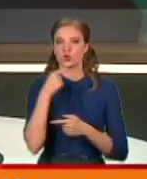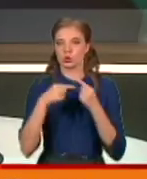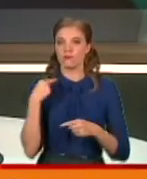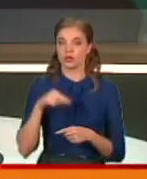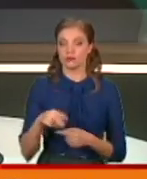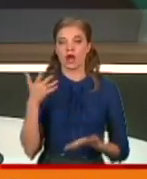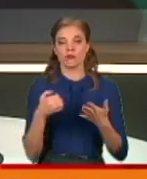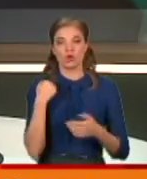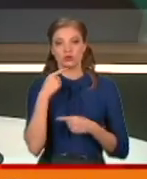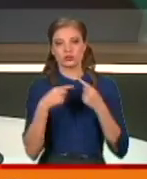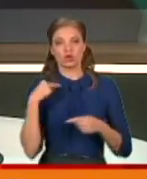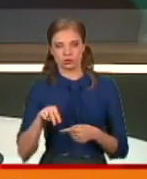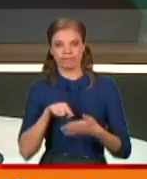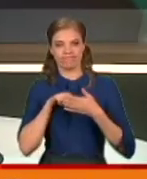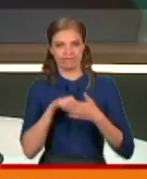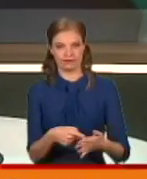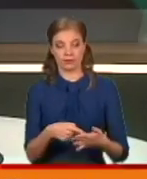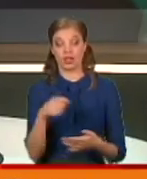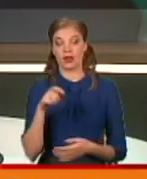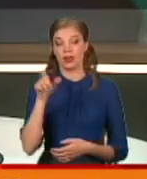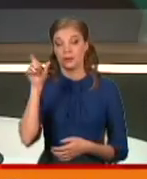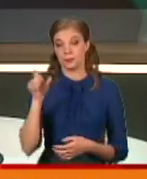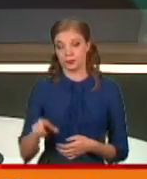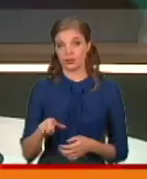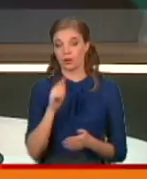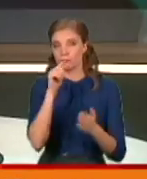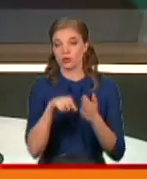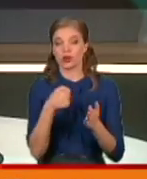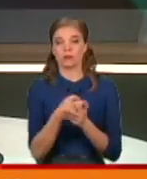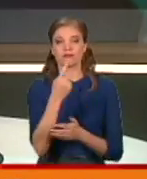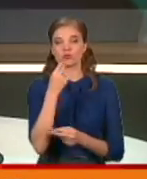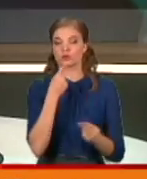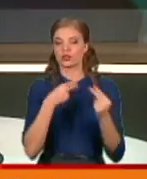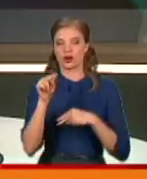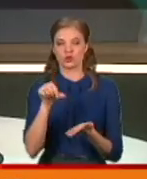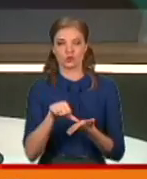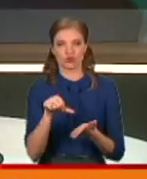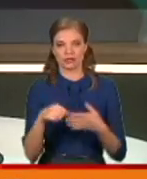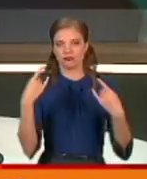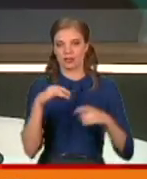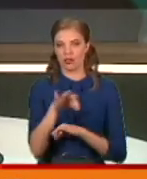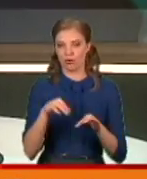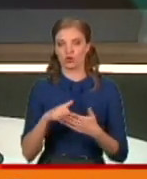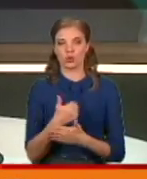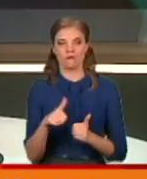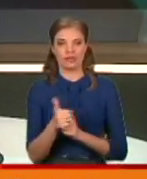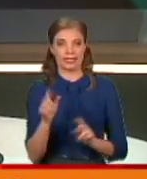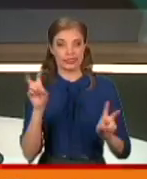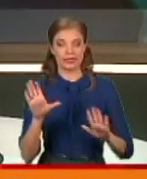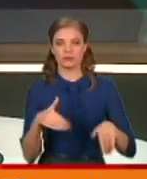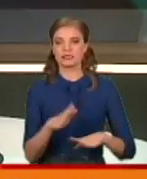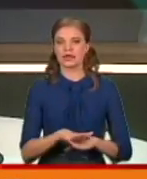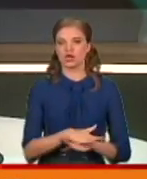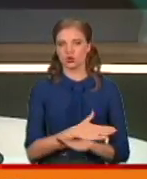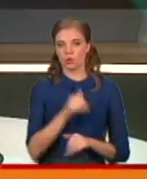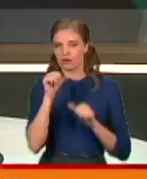або, якщо засуджені, самі на тому наполягають. Андрій Осіпов потрапив до сотні найкращих учасників телепроекту «Нові лідери». Після